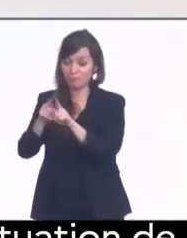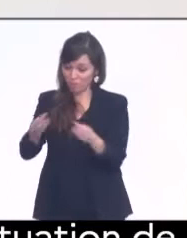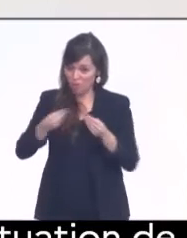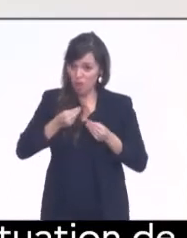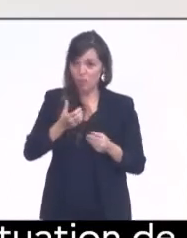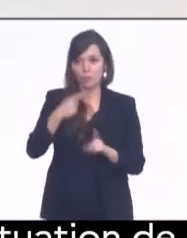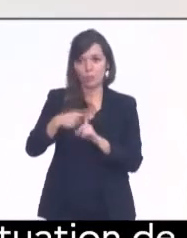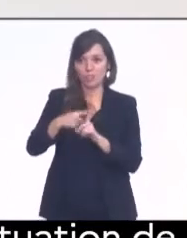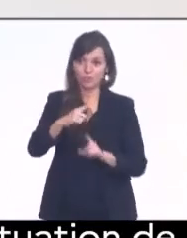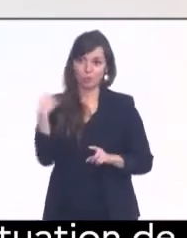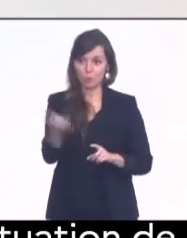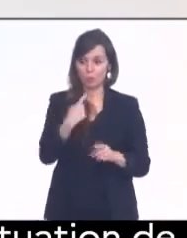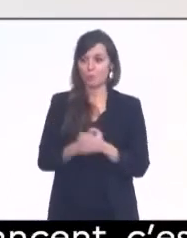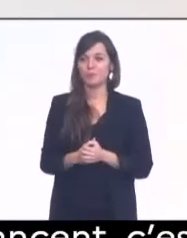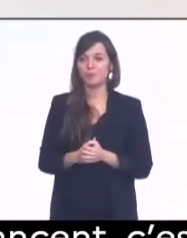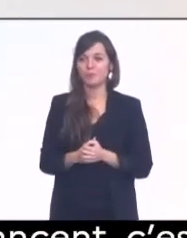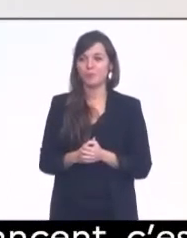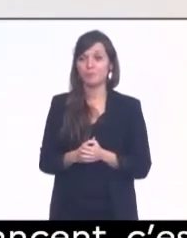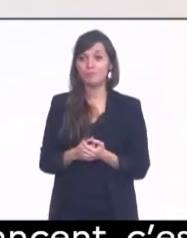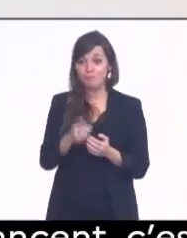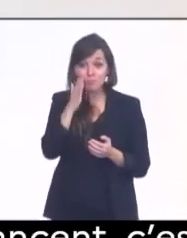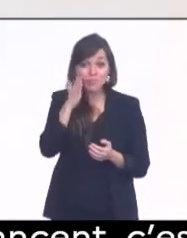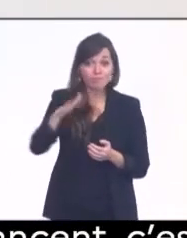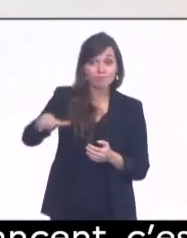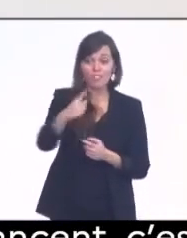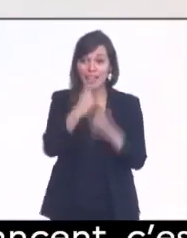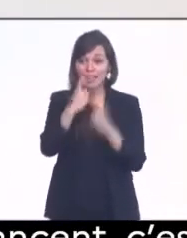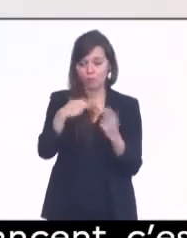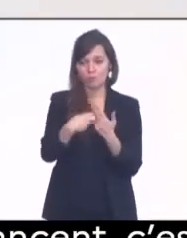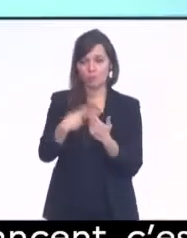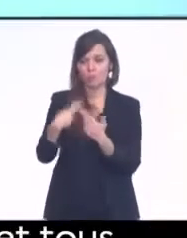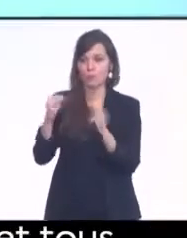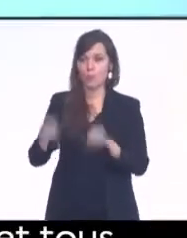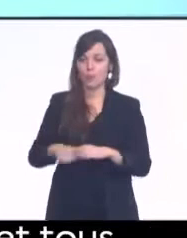sommes tous concernés. Je vais pouvoir répondre à vos questions. Merci.